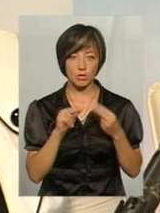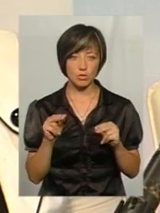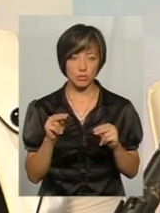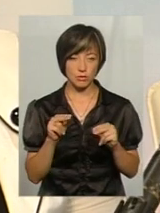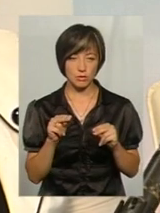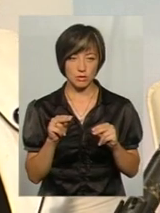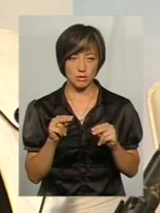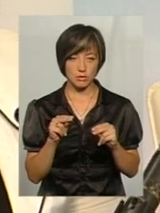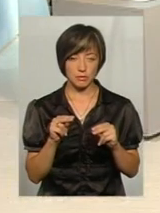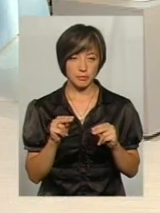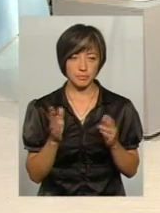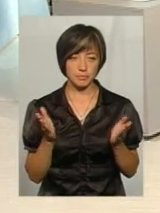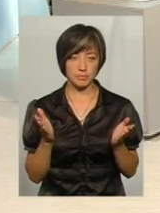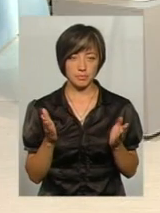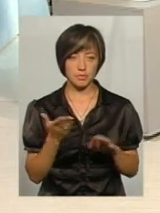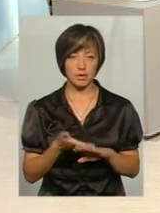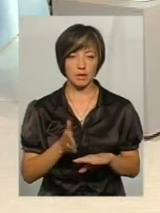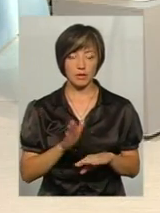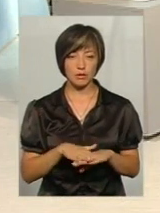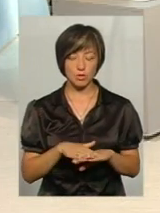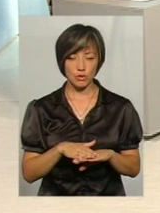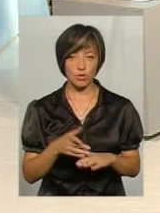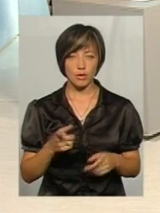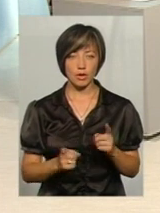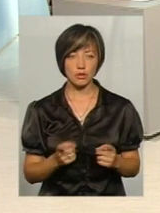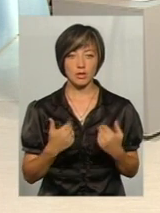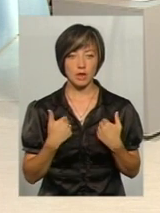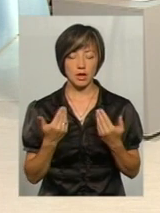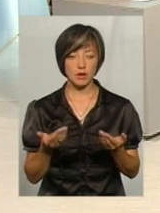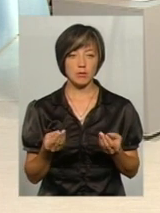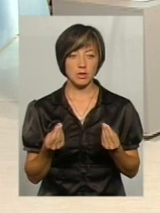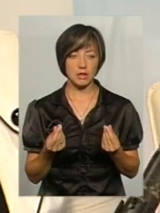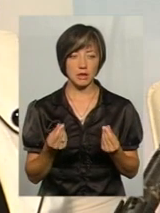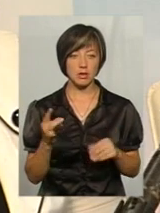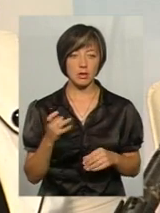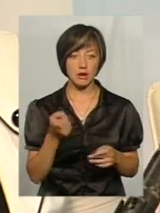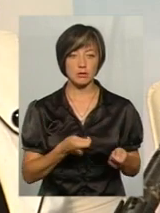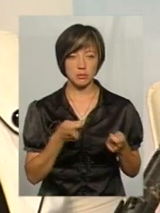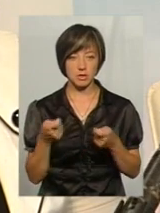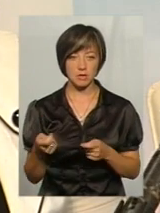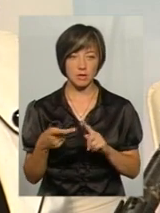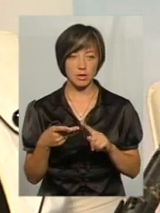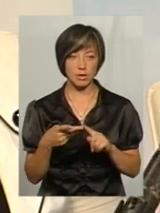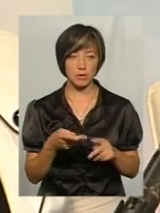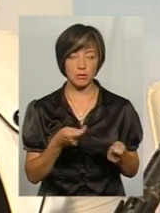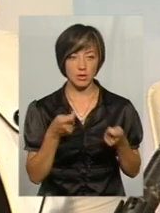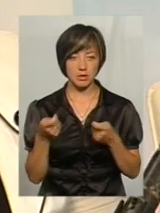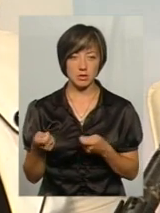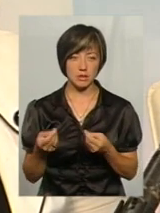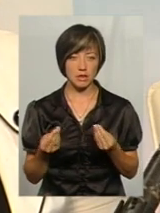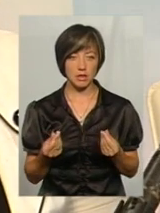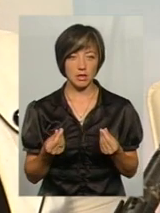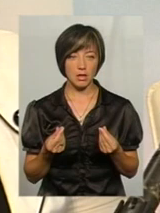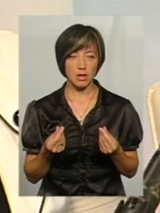было. Очень тяжело, конечно. Я им денег один раз принесла, второй раз деньги